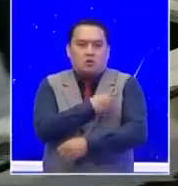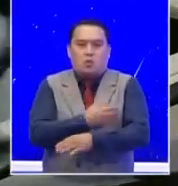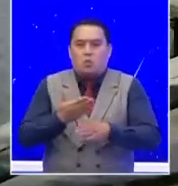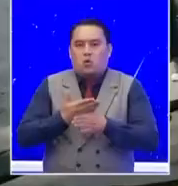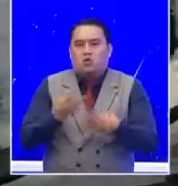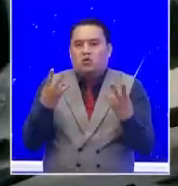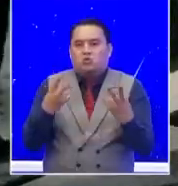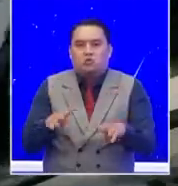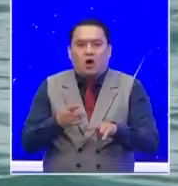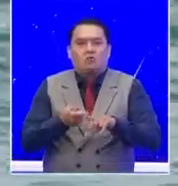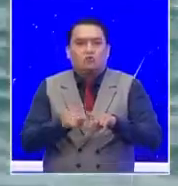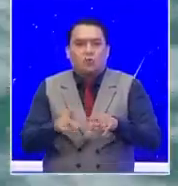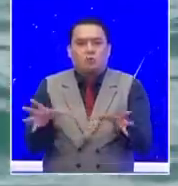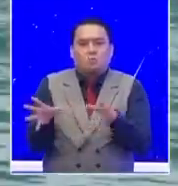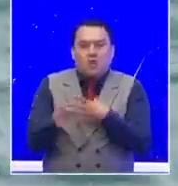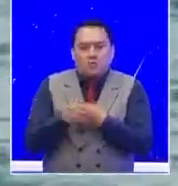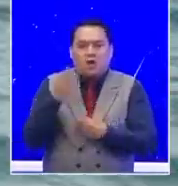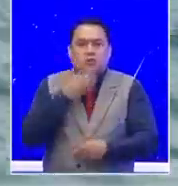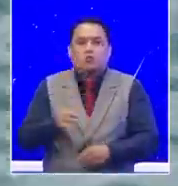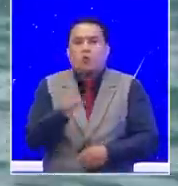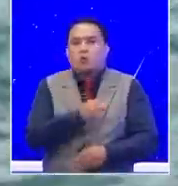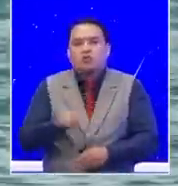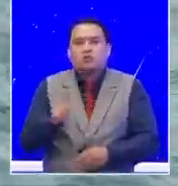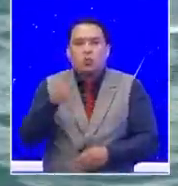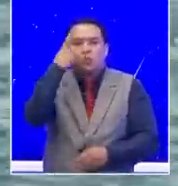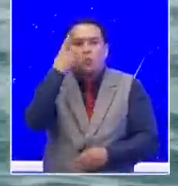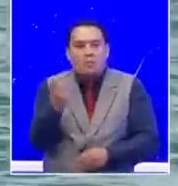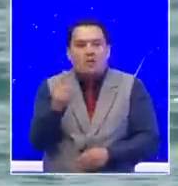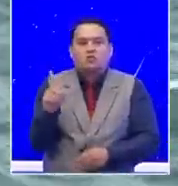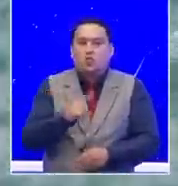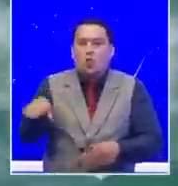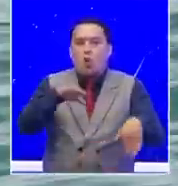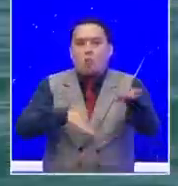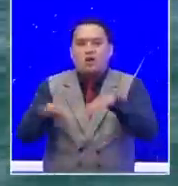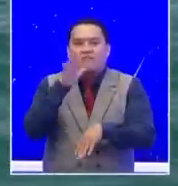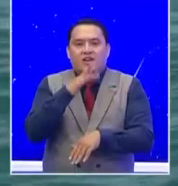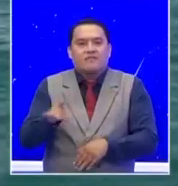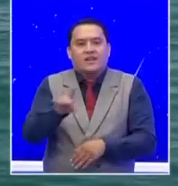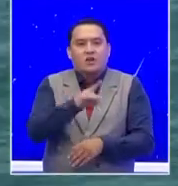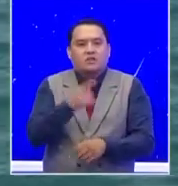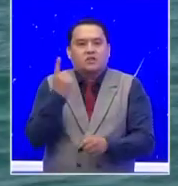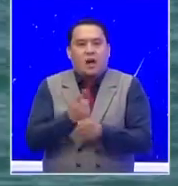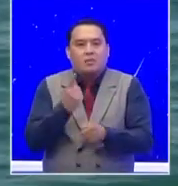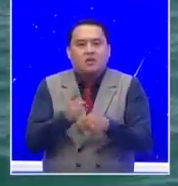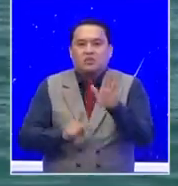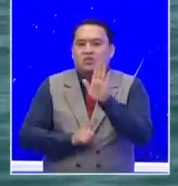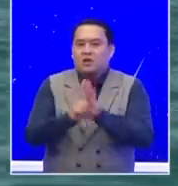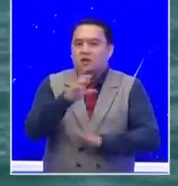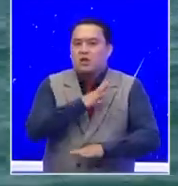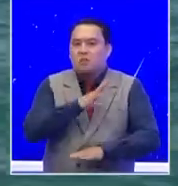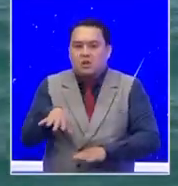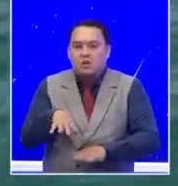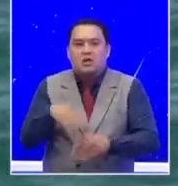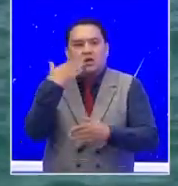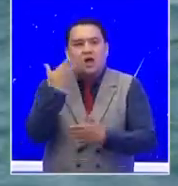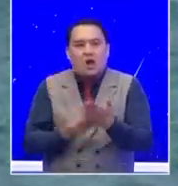помощи не нуждалась вместе с тем ты че из алматинской области напоминает что купальный сезон в регионе еще не начался связи с чем